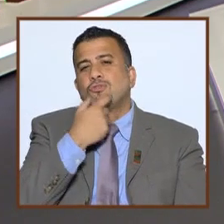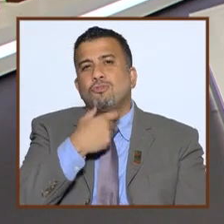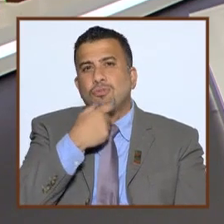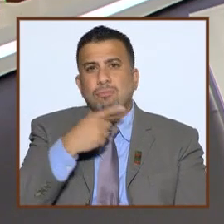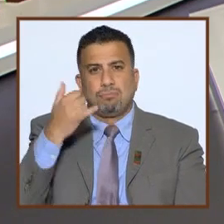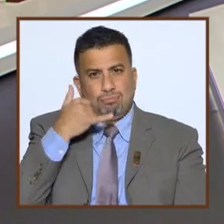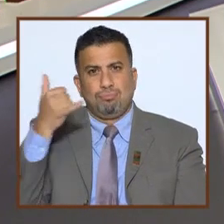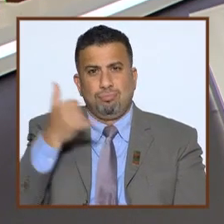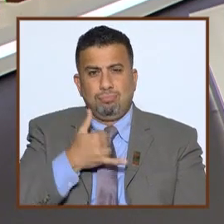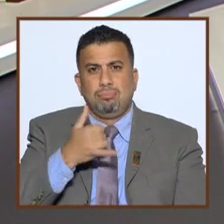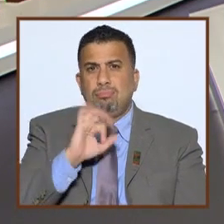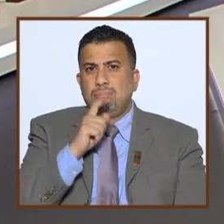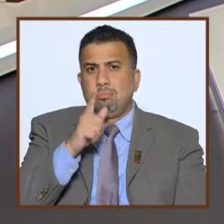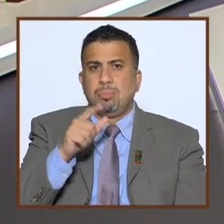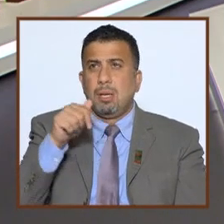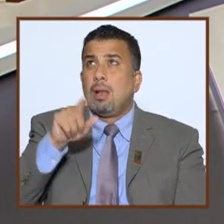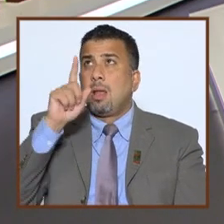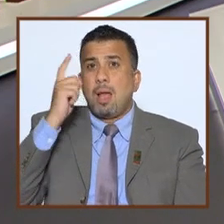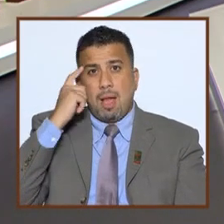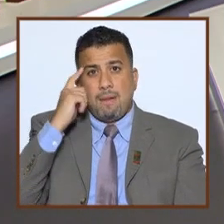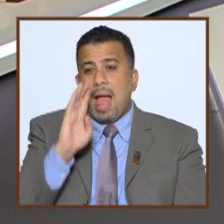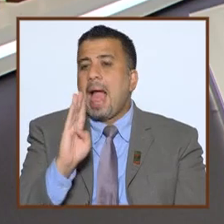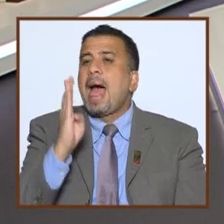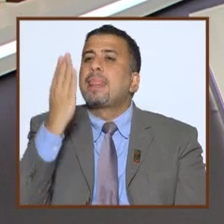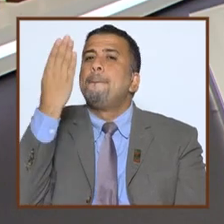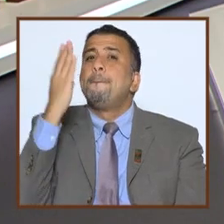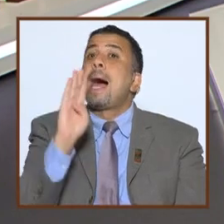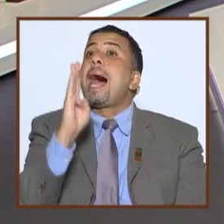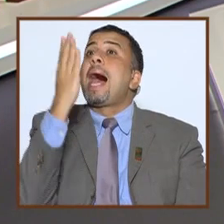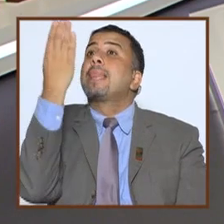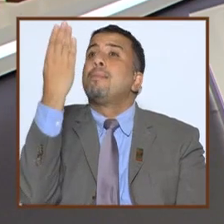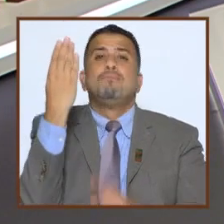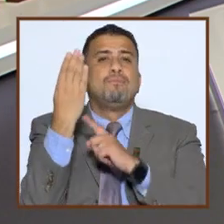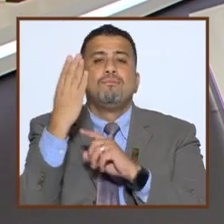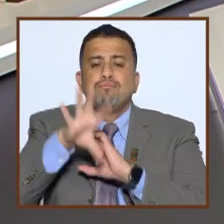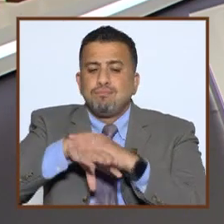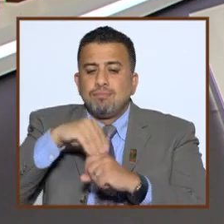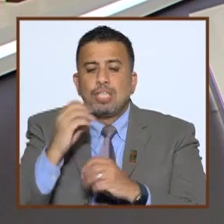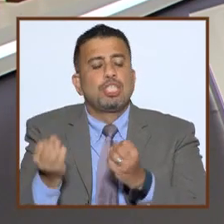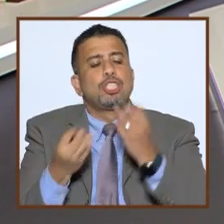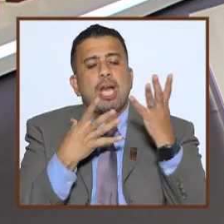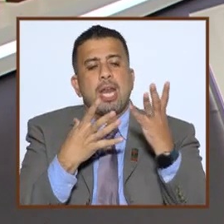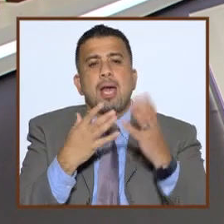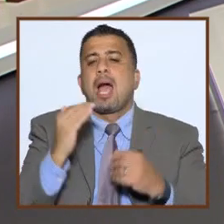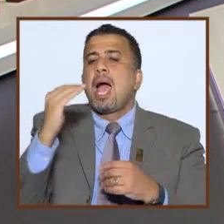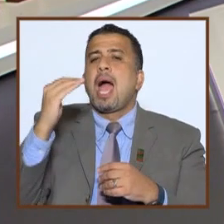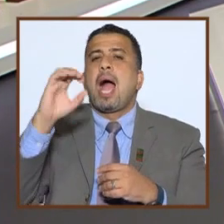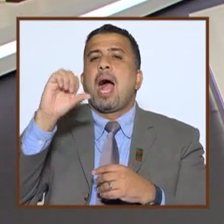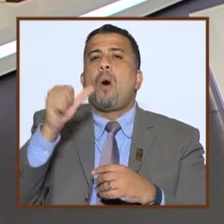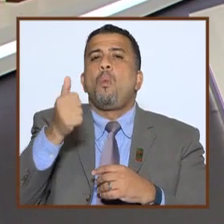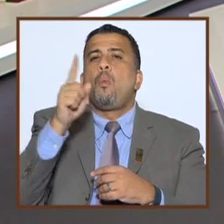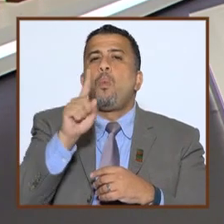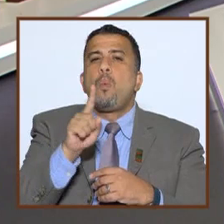تقول يعني معلوم بان الله خلق ادم في الجنه وخلق حواء ايضا وقال اهبطوا منها